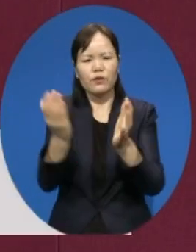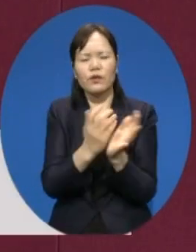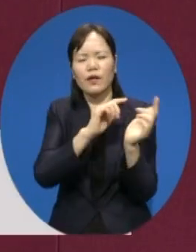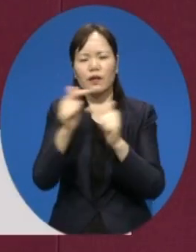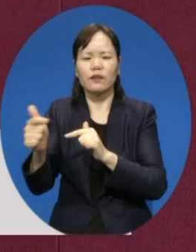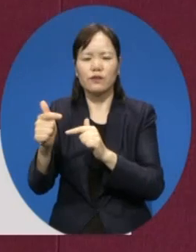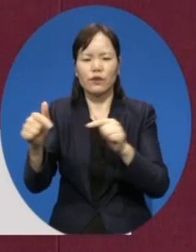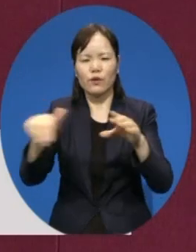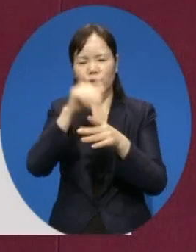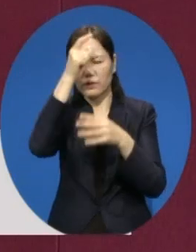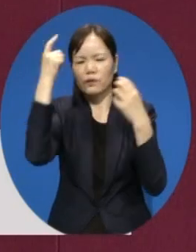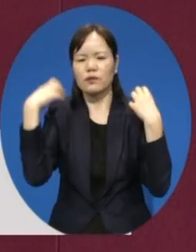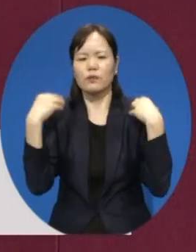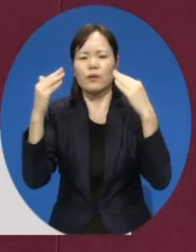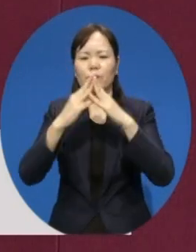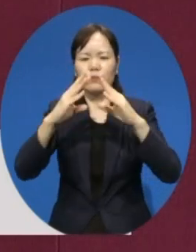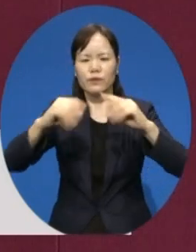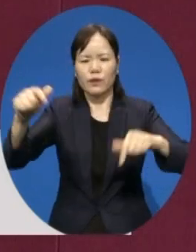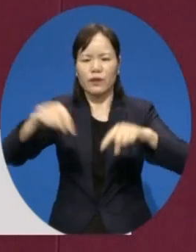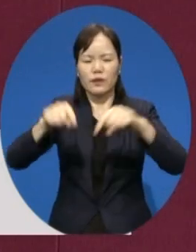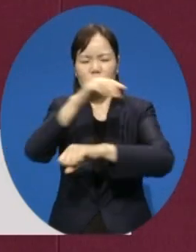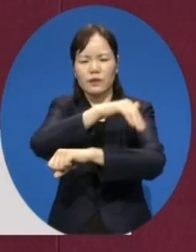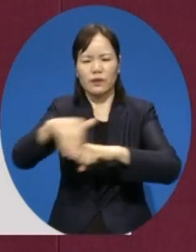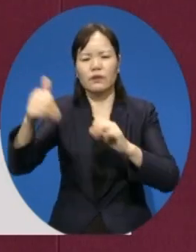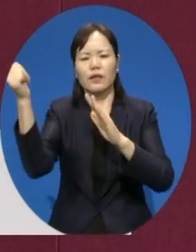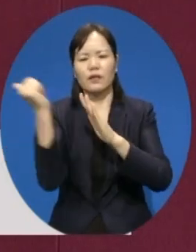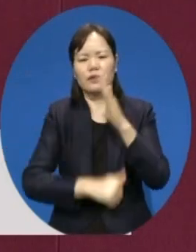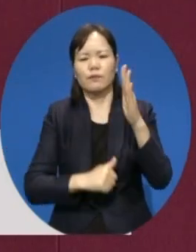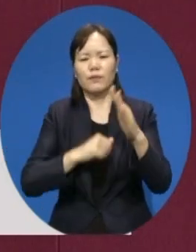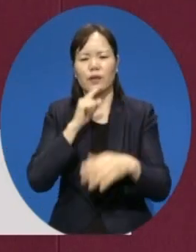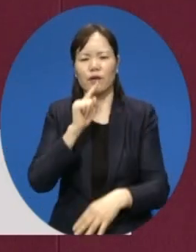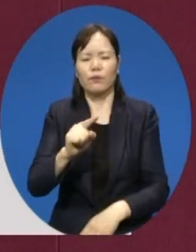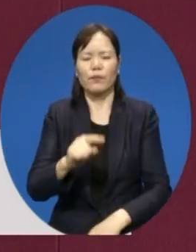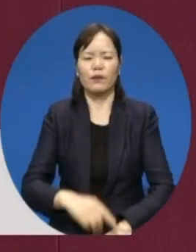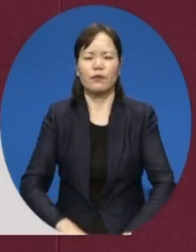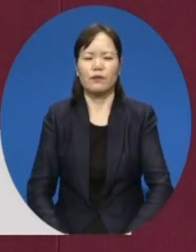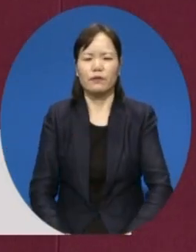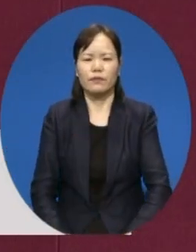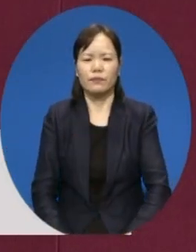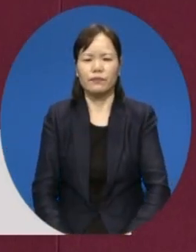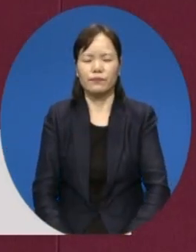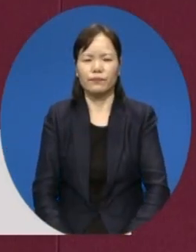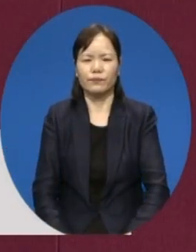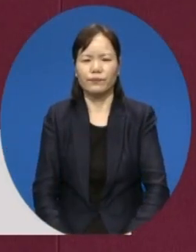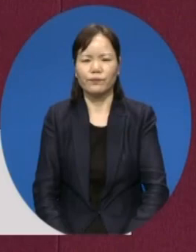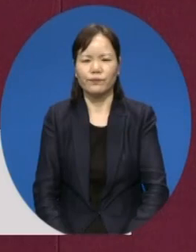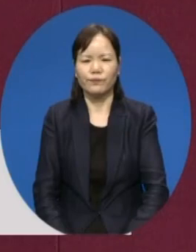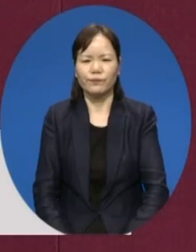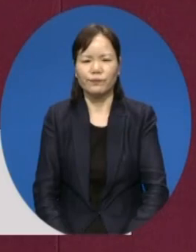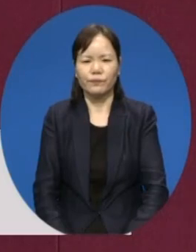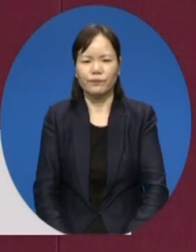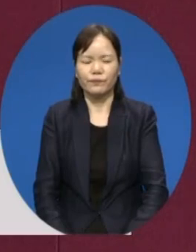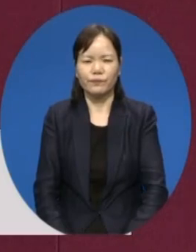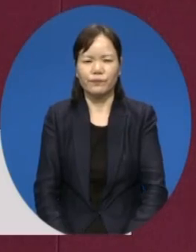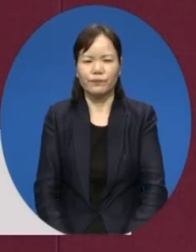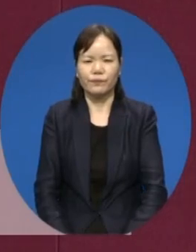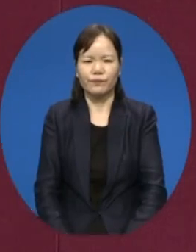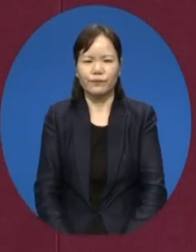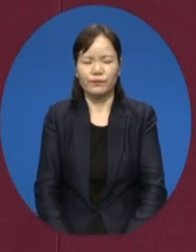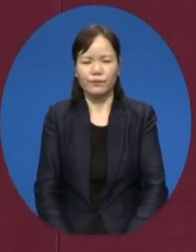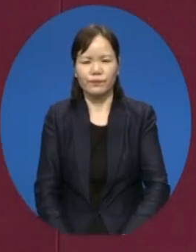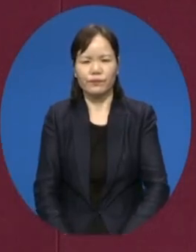부동산 정책 실패했다고 지적하고 나왔겠습니까? 이